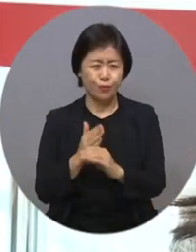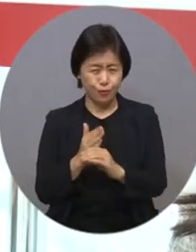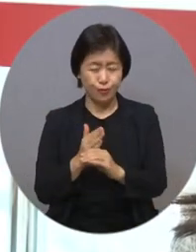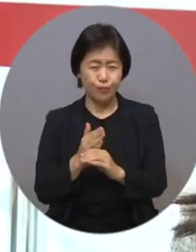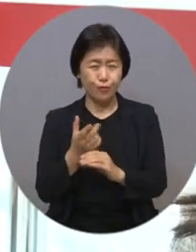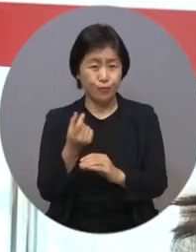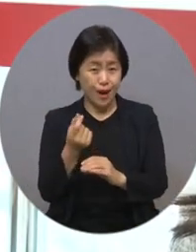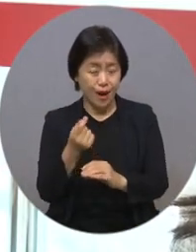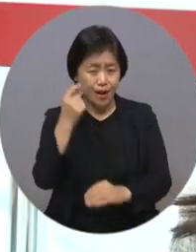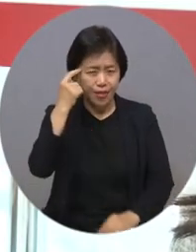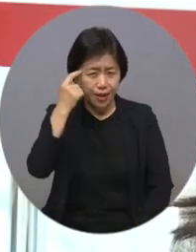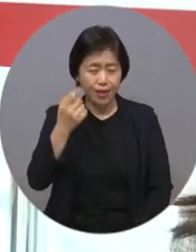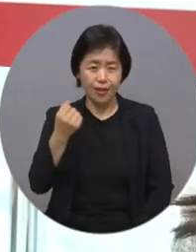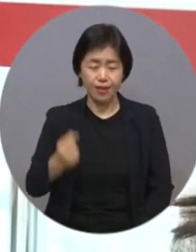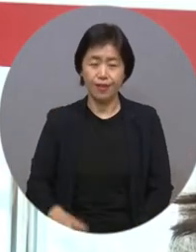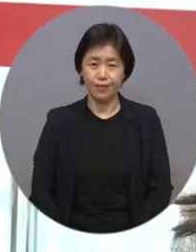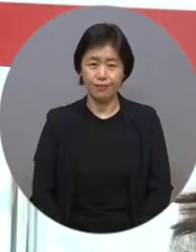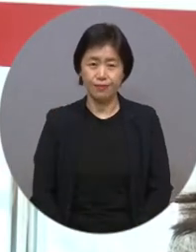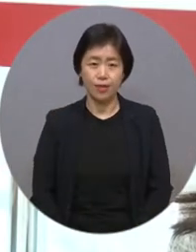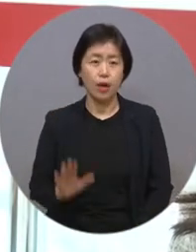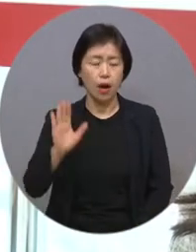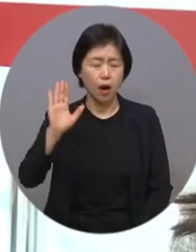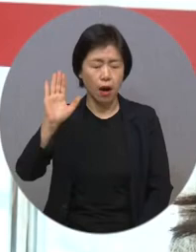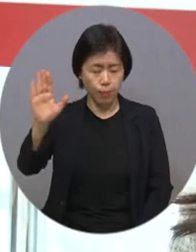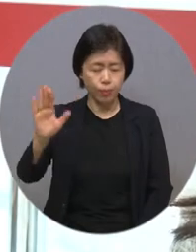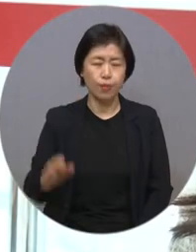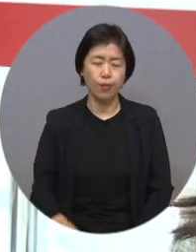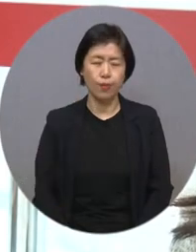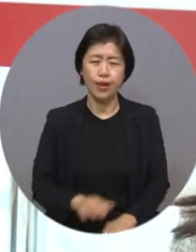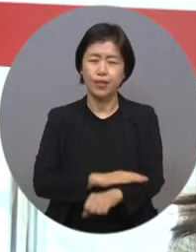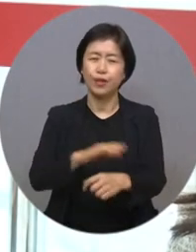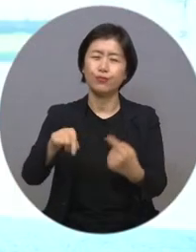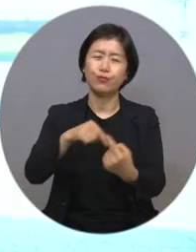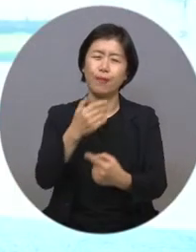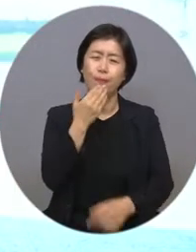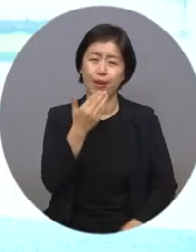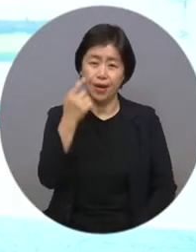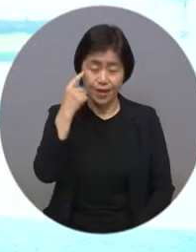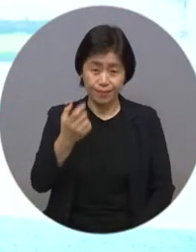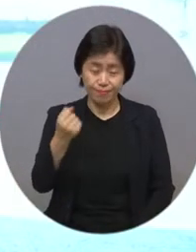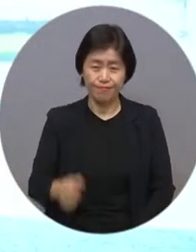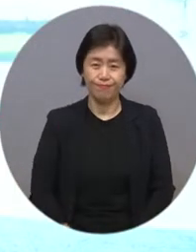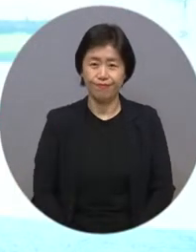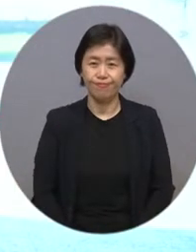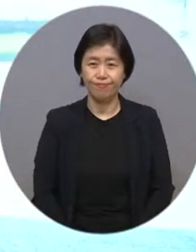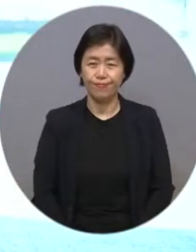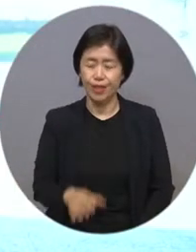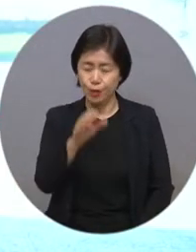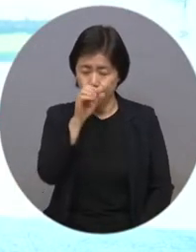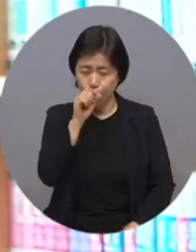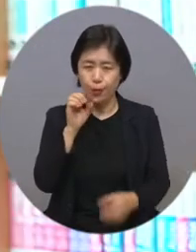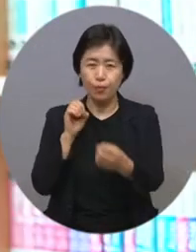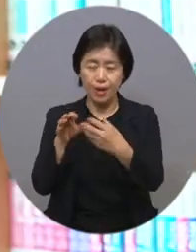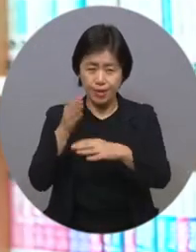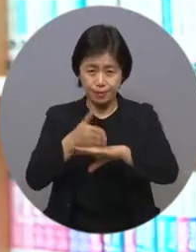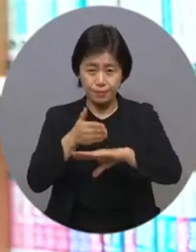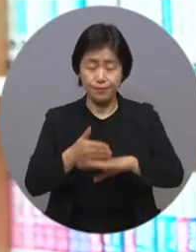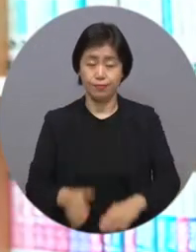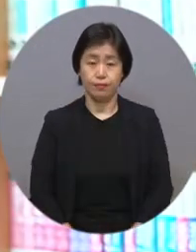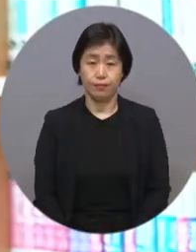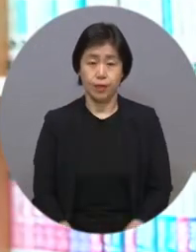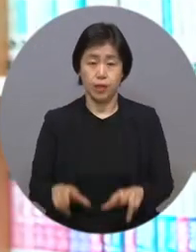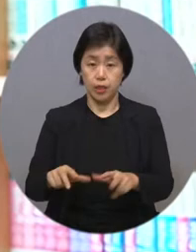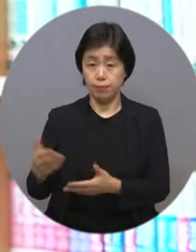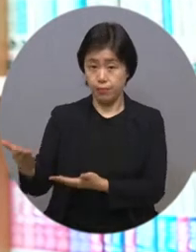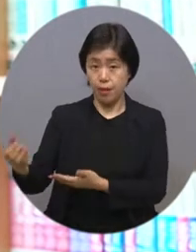같이 어울려서 정말 이제 오래오래 이제 운영이 될 수 있겠구나, 이런 생각을 해보게 됐습니다. 아, 네. 좋은 답변 너무 감사드립니다. 지금